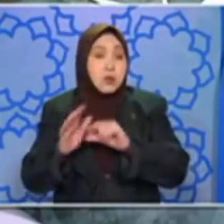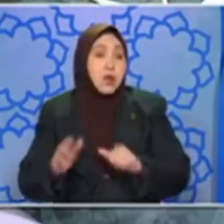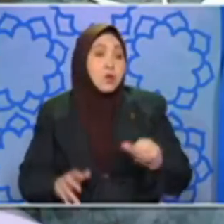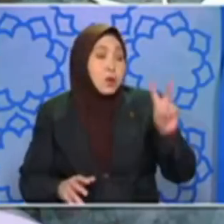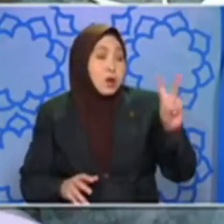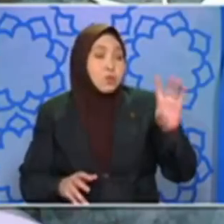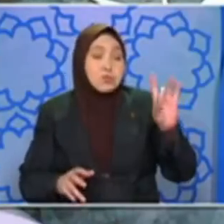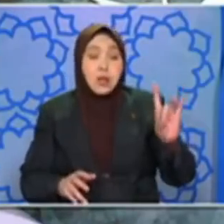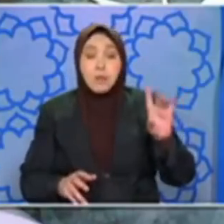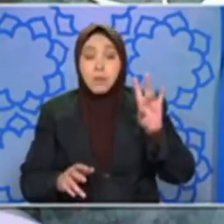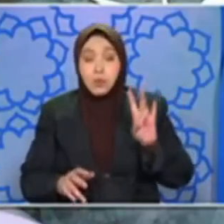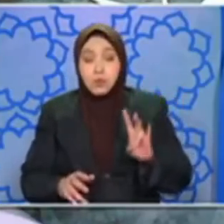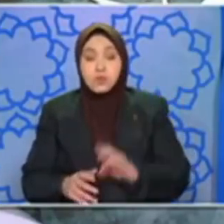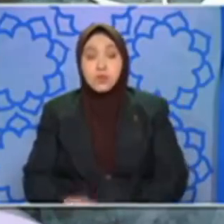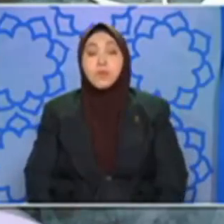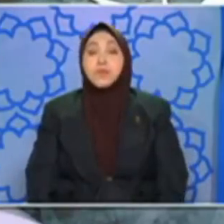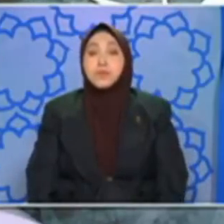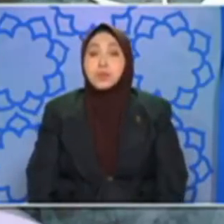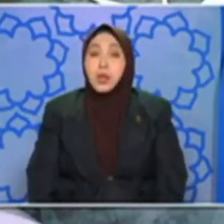ke-285. Jom.